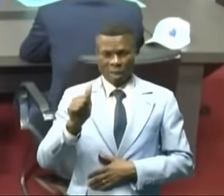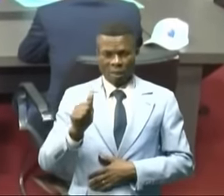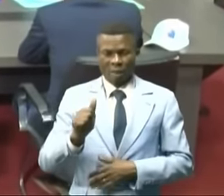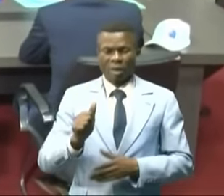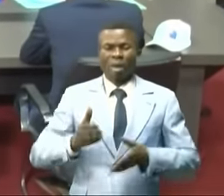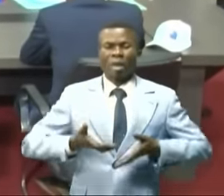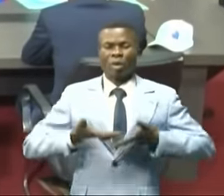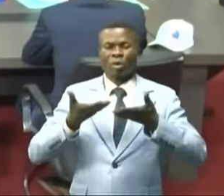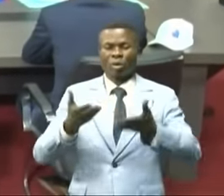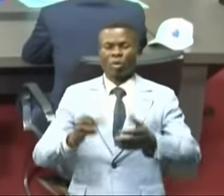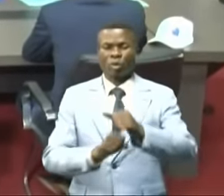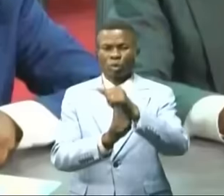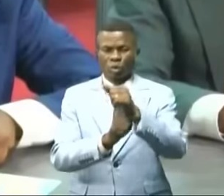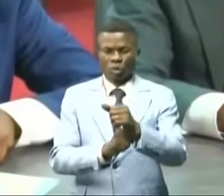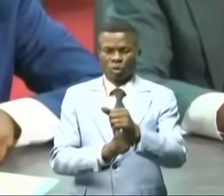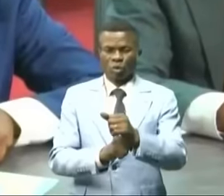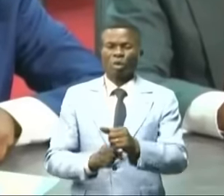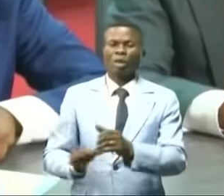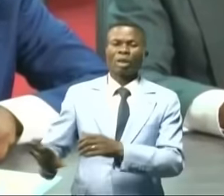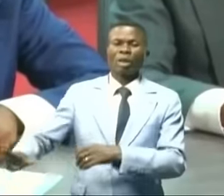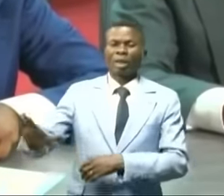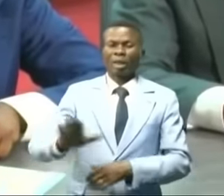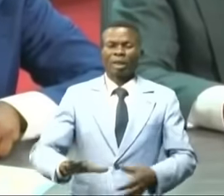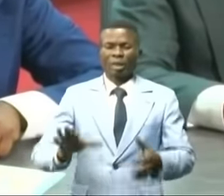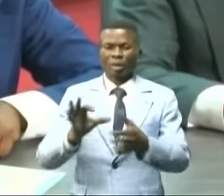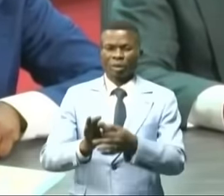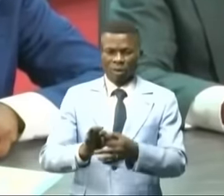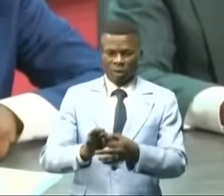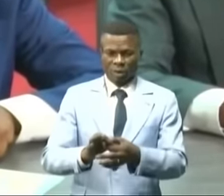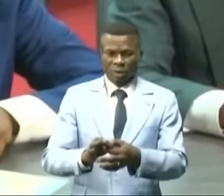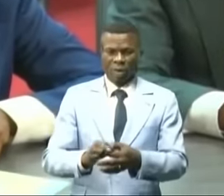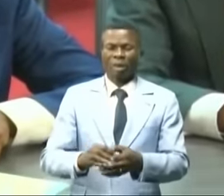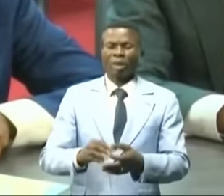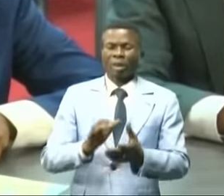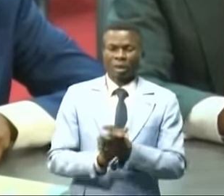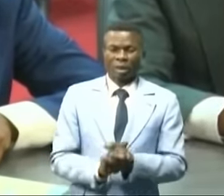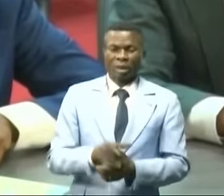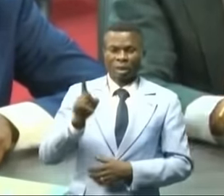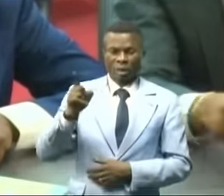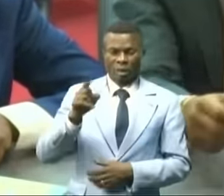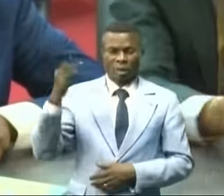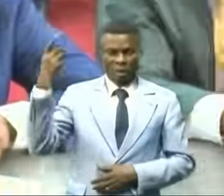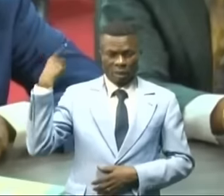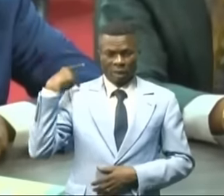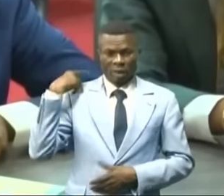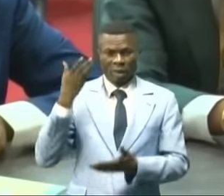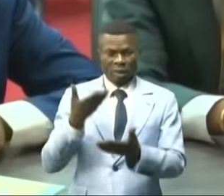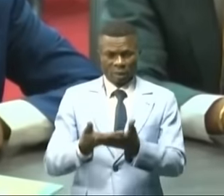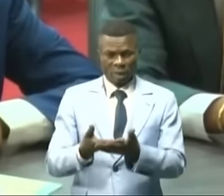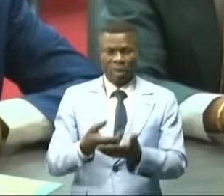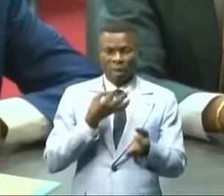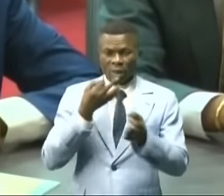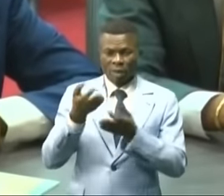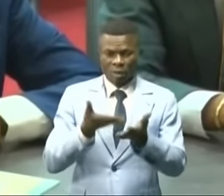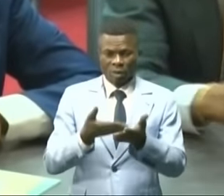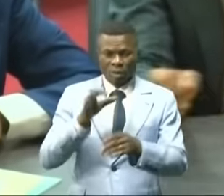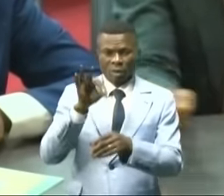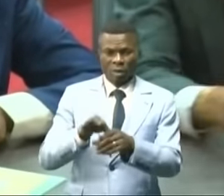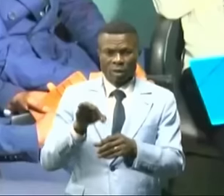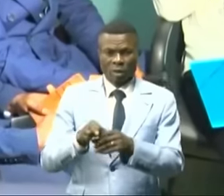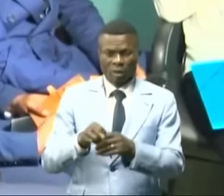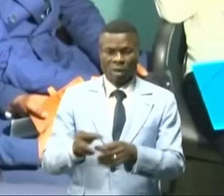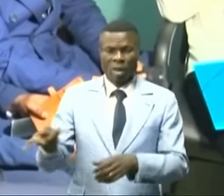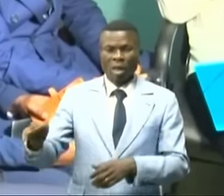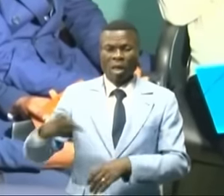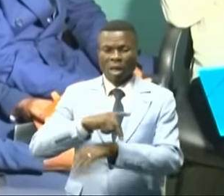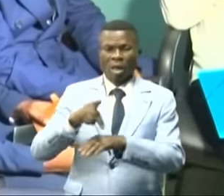ambitions pour briguer le poste du président du Sénat en jetant son dévolu sur l'honorable Afani Idrissa Mangala, élu de la province du Maniema.